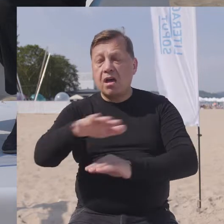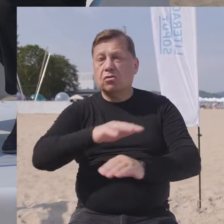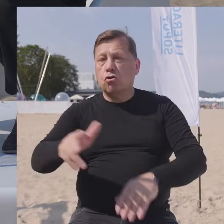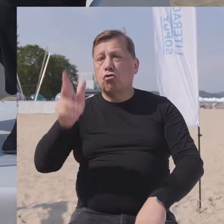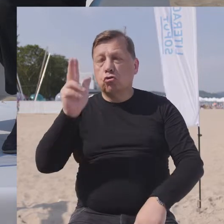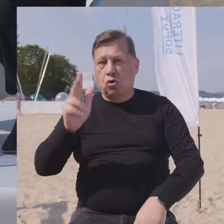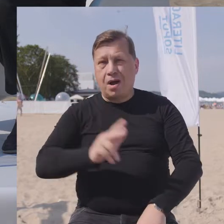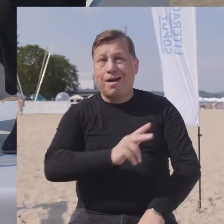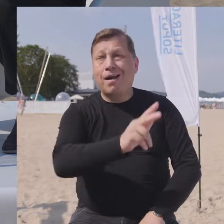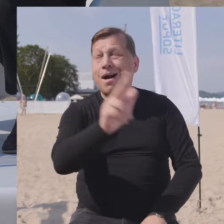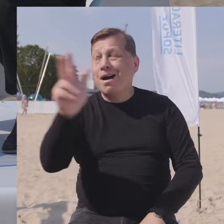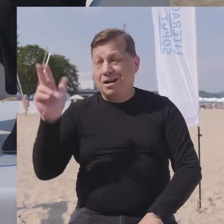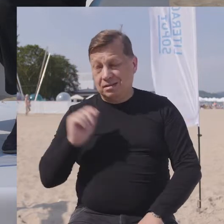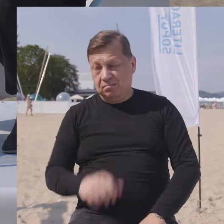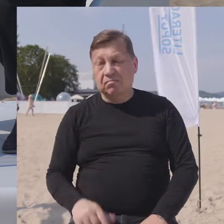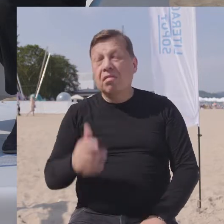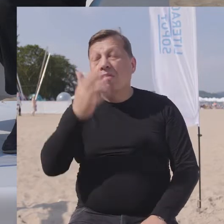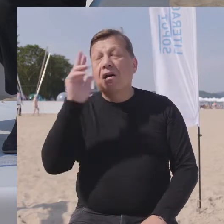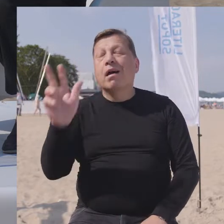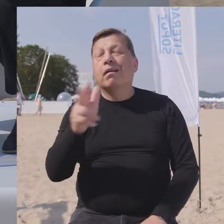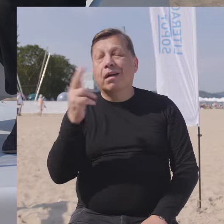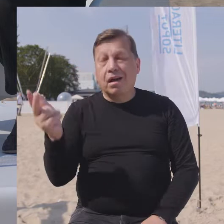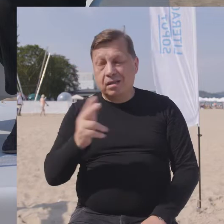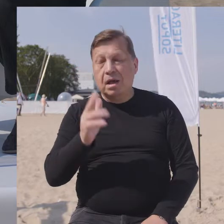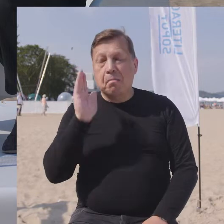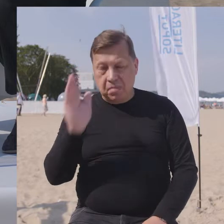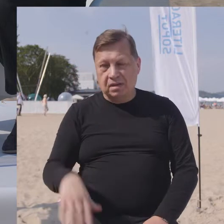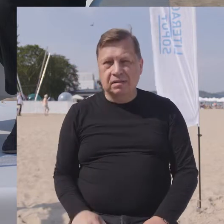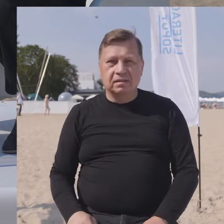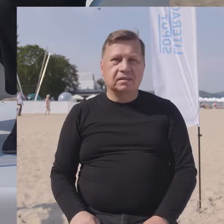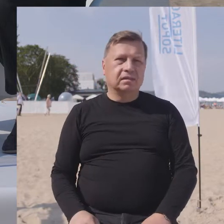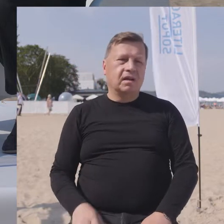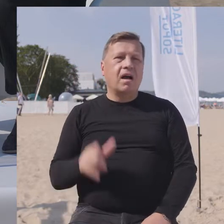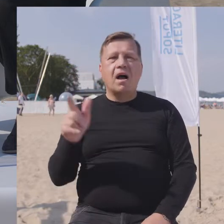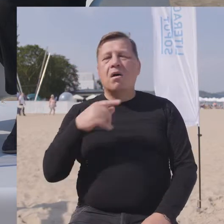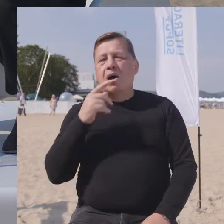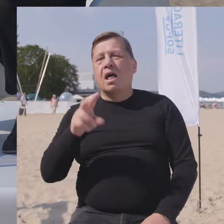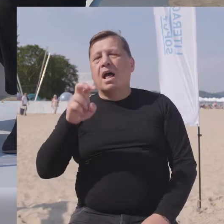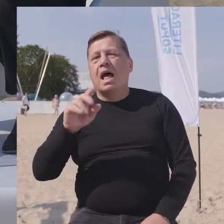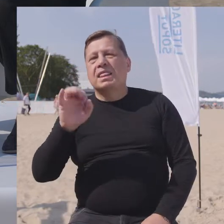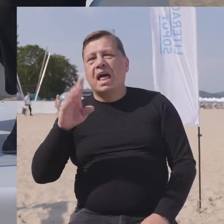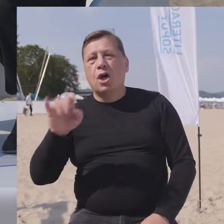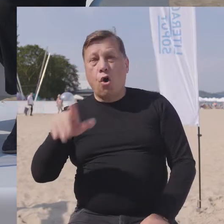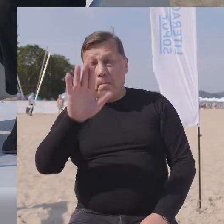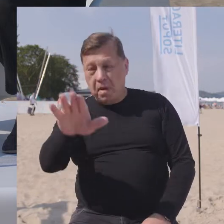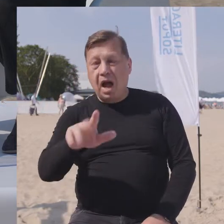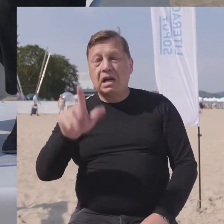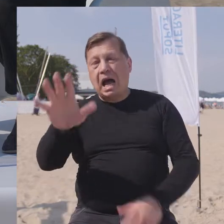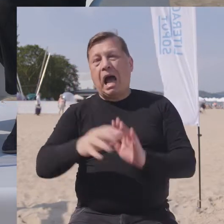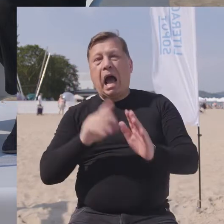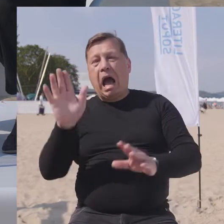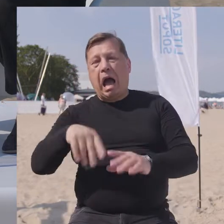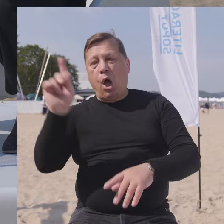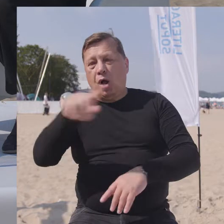nas. Człowiek nie zna dnia ani godziny. I to nie o to chodzi, żebyście tracili swój heteroseksualizm, proszę uprzejmie, ale